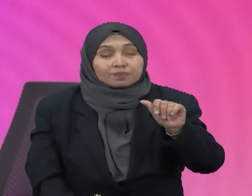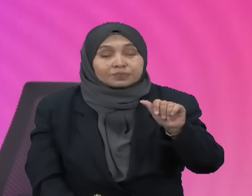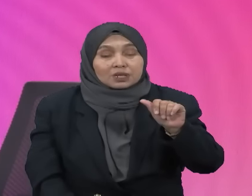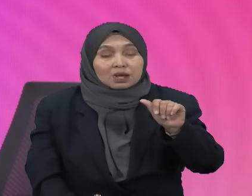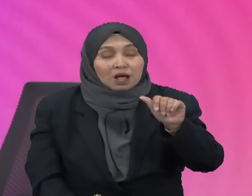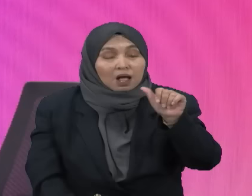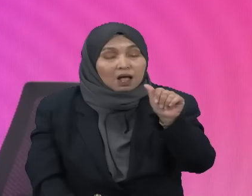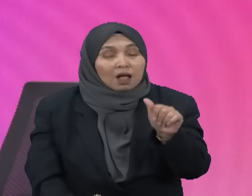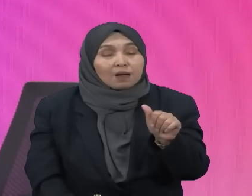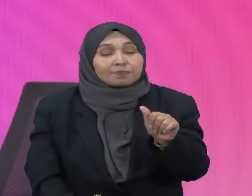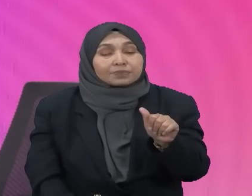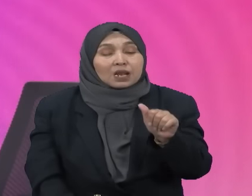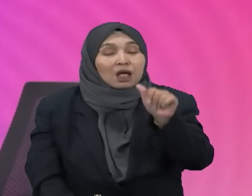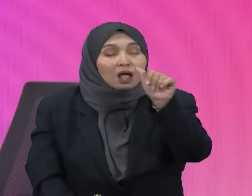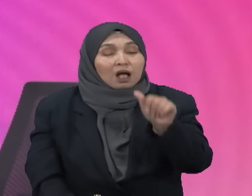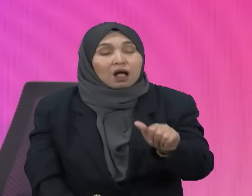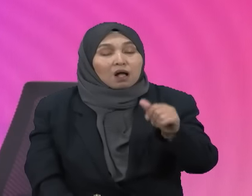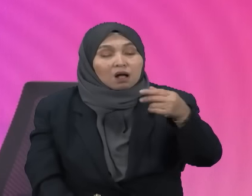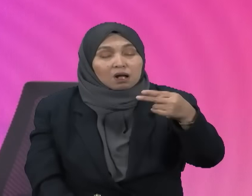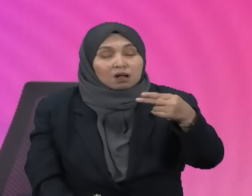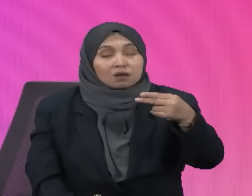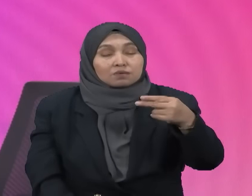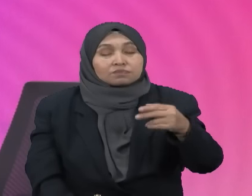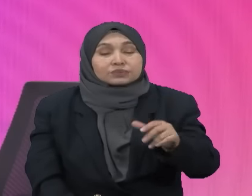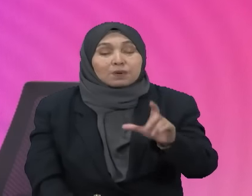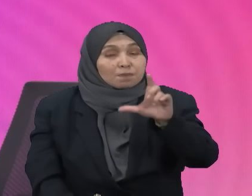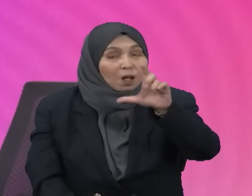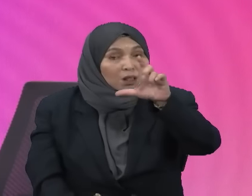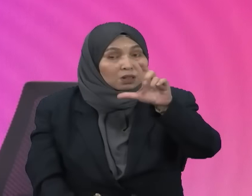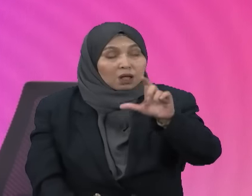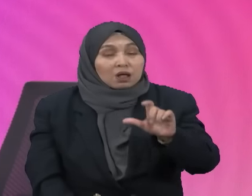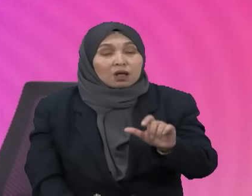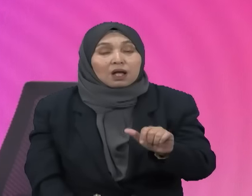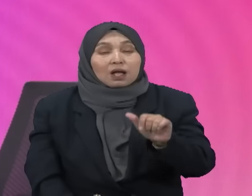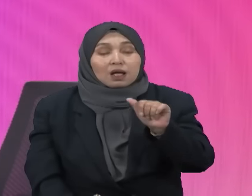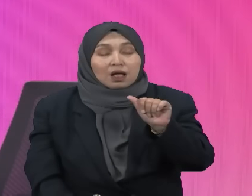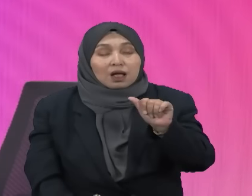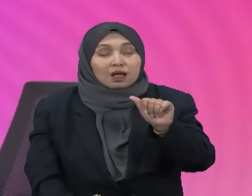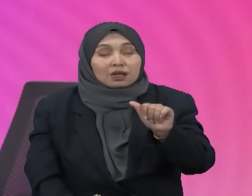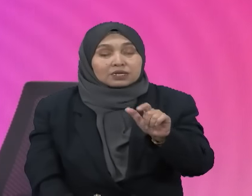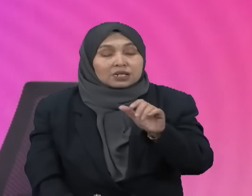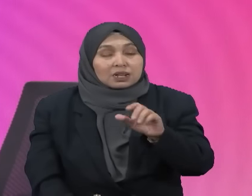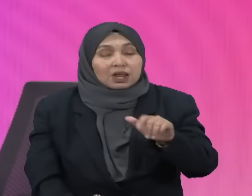A. Akh. Ditebalkan. Oh, jangan akh illa